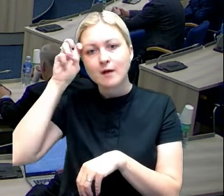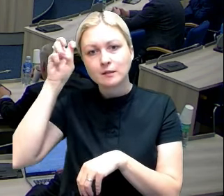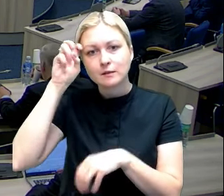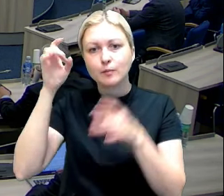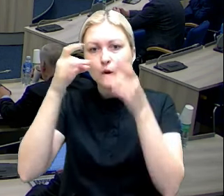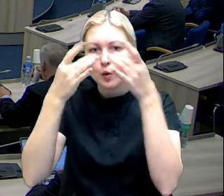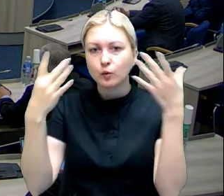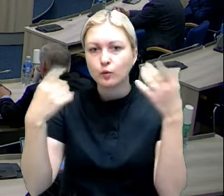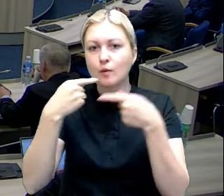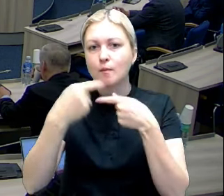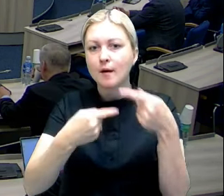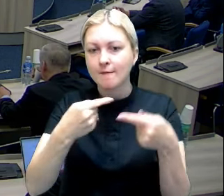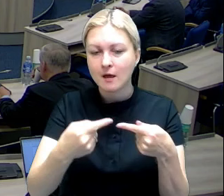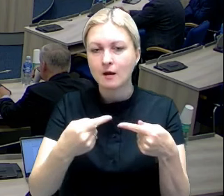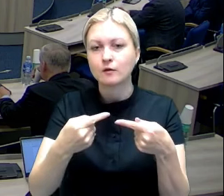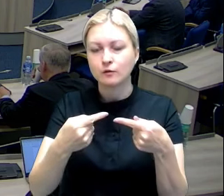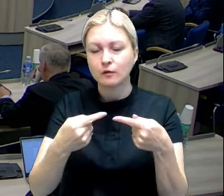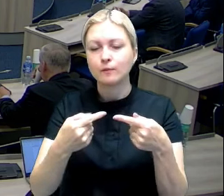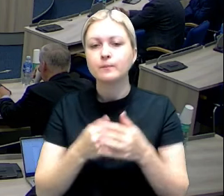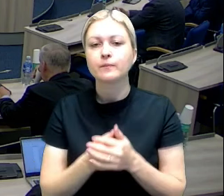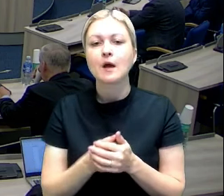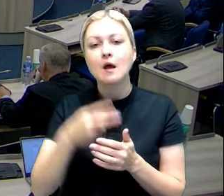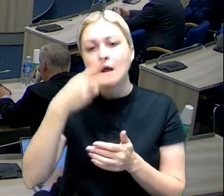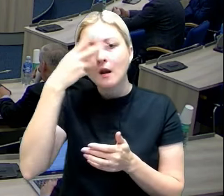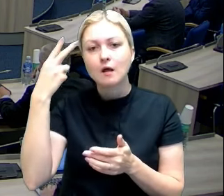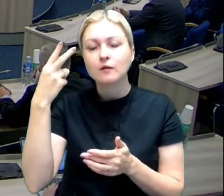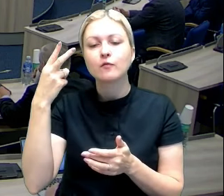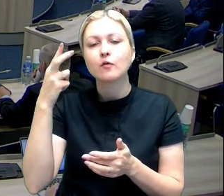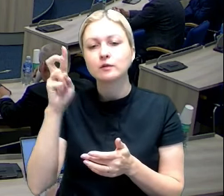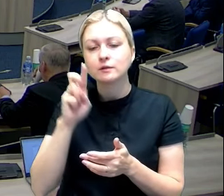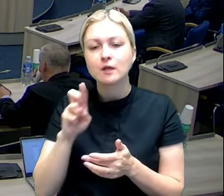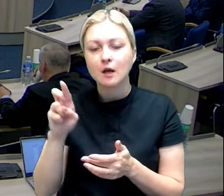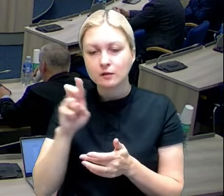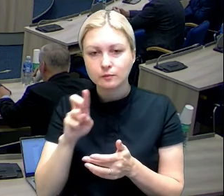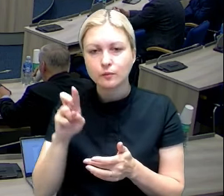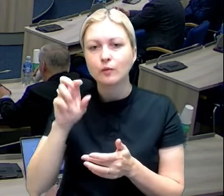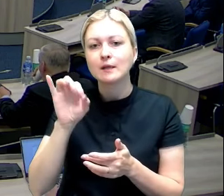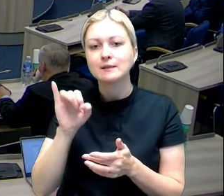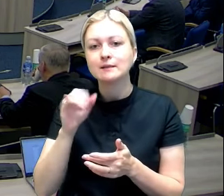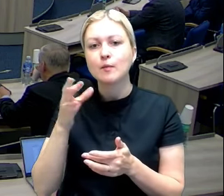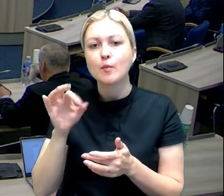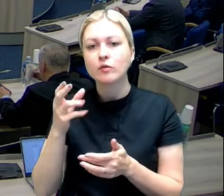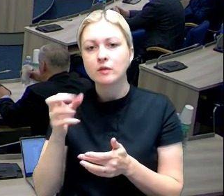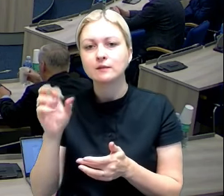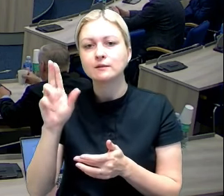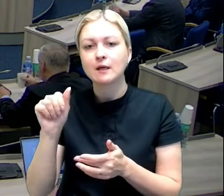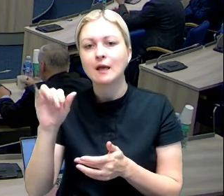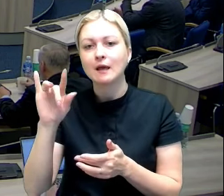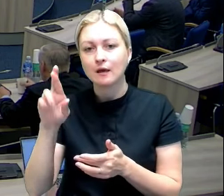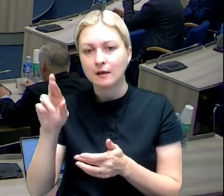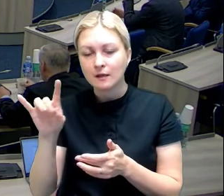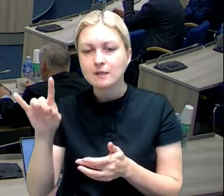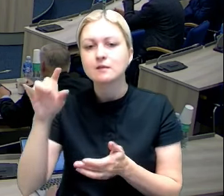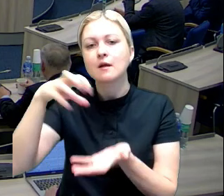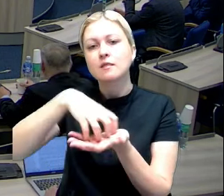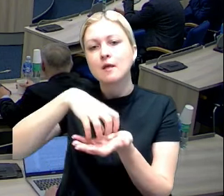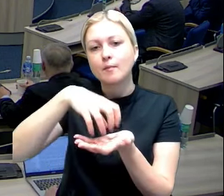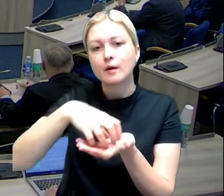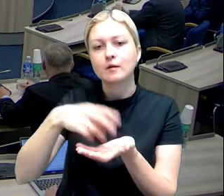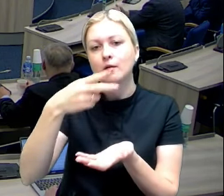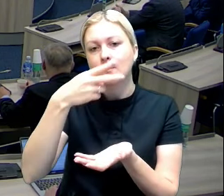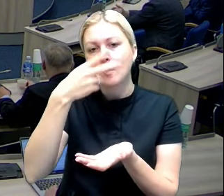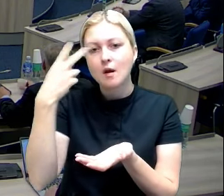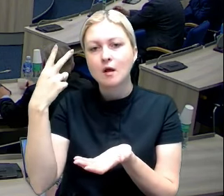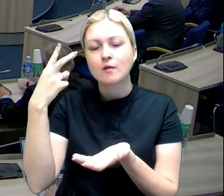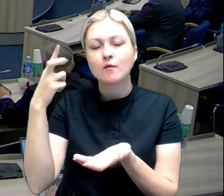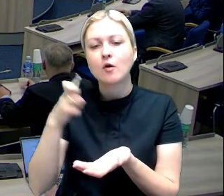vaidutei šiglienei lietuvos respublikos kultūros ministrui ponui simonui kairiui kultūros paldo departamento prie lietuvos respublikos kultūros